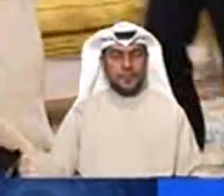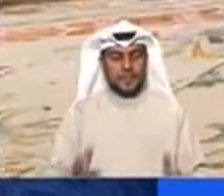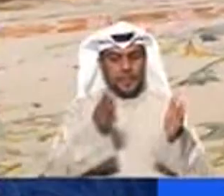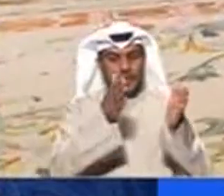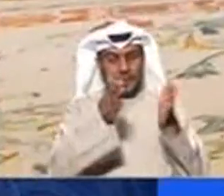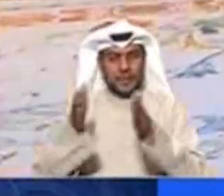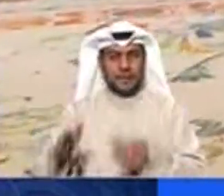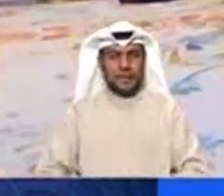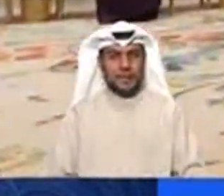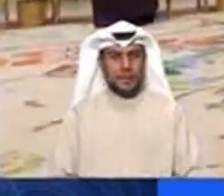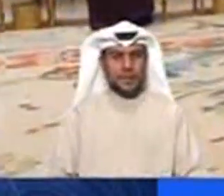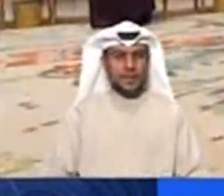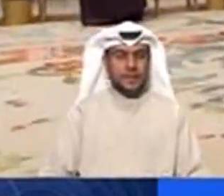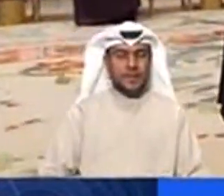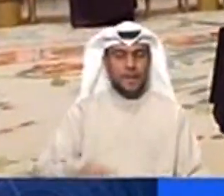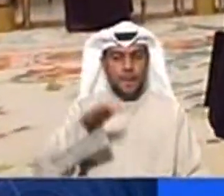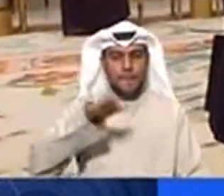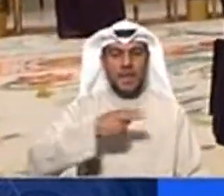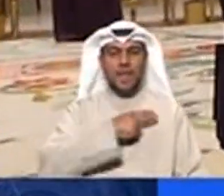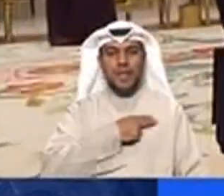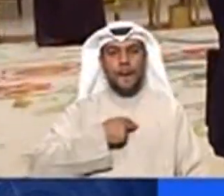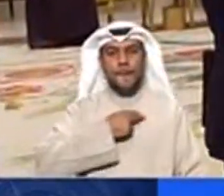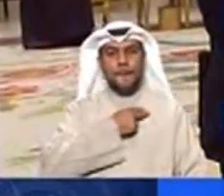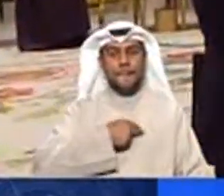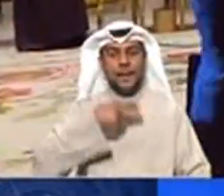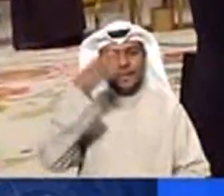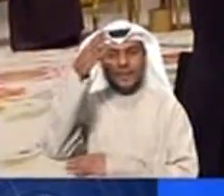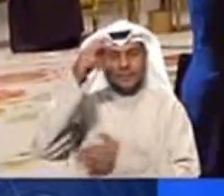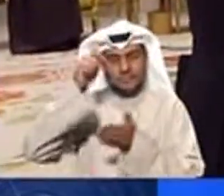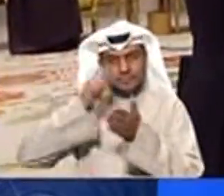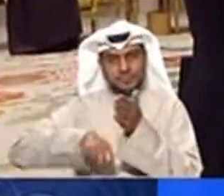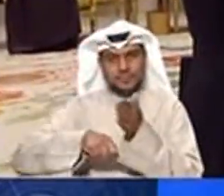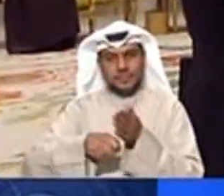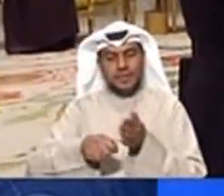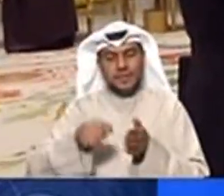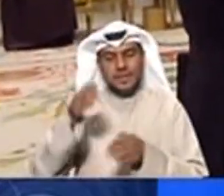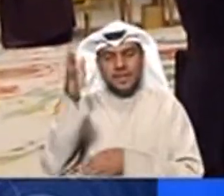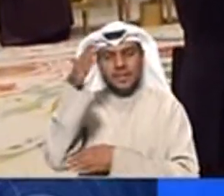السفير ريموند سارسيرو سفيرا لجمهورية مالطا.